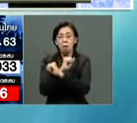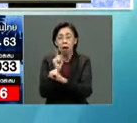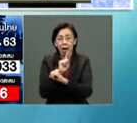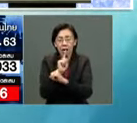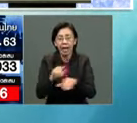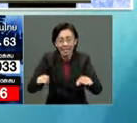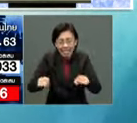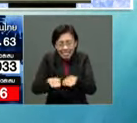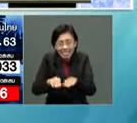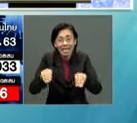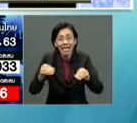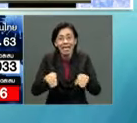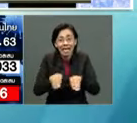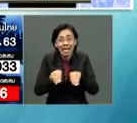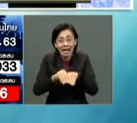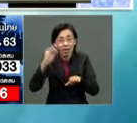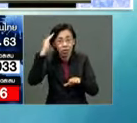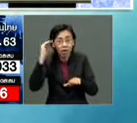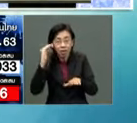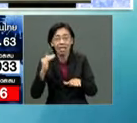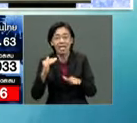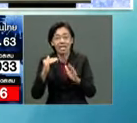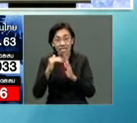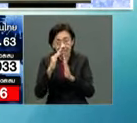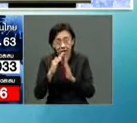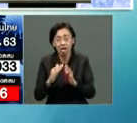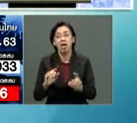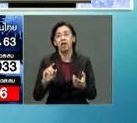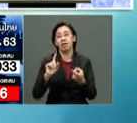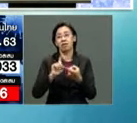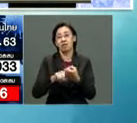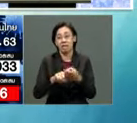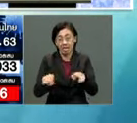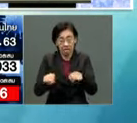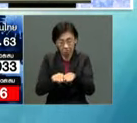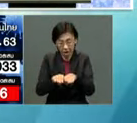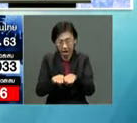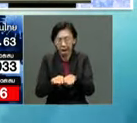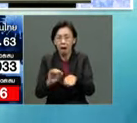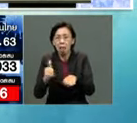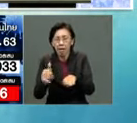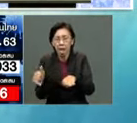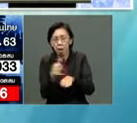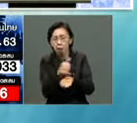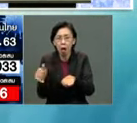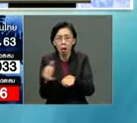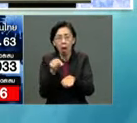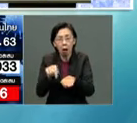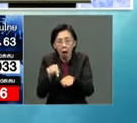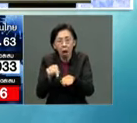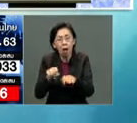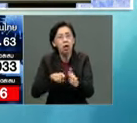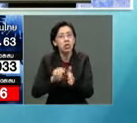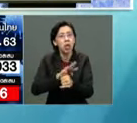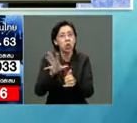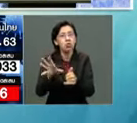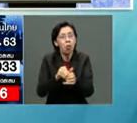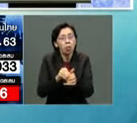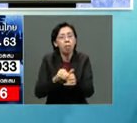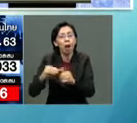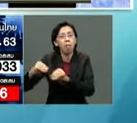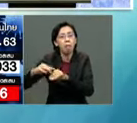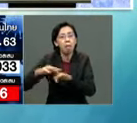ที่เชื่อมต่อกับทางเกาหลีเหนือและรัสเซียซึ่งก็ทำให้มีตรงนี้พบว่ามีผู้ป่วยใหม่ขึ้นมานะครับแล้วเ